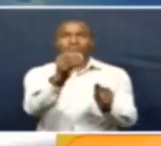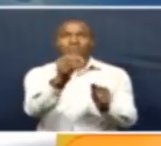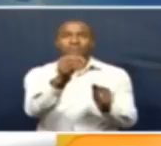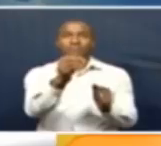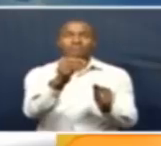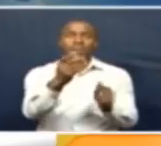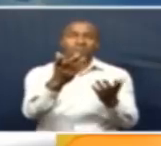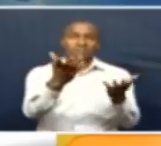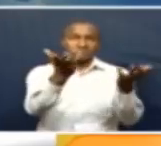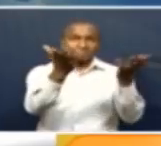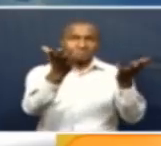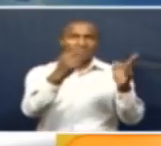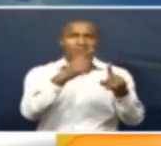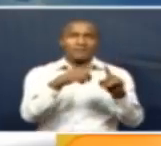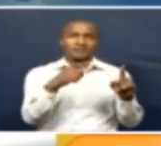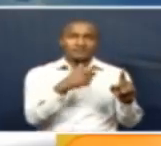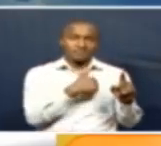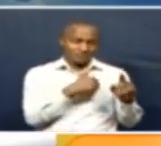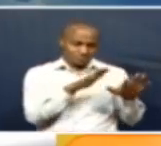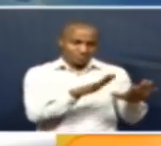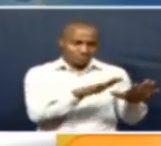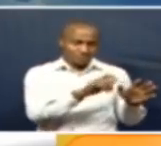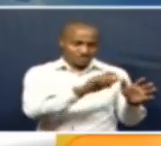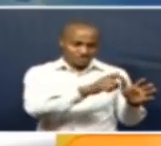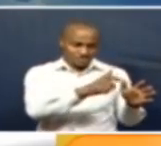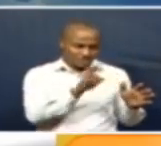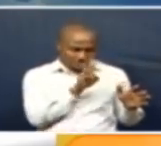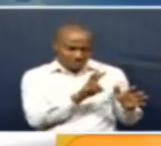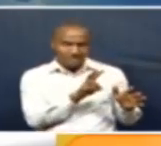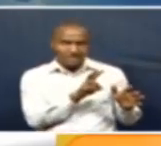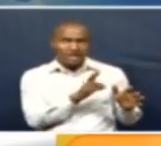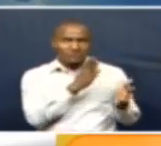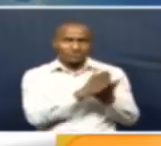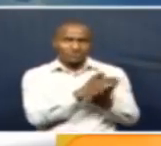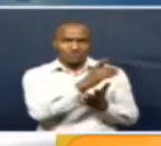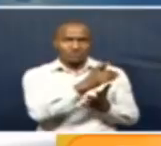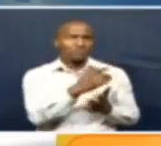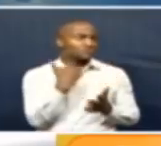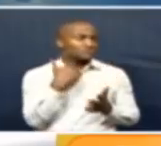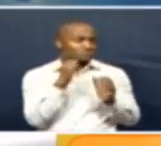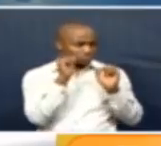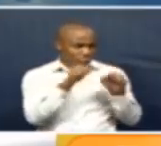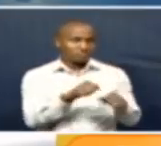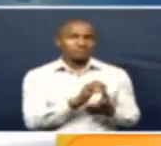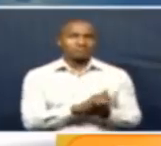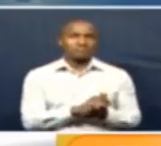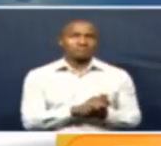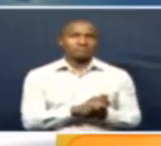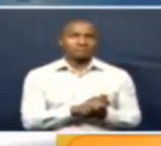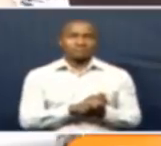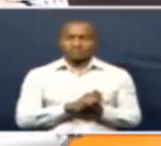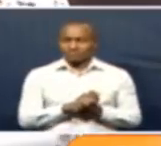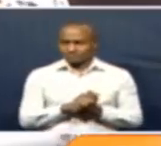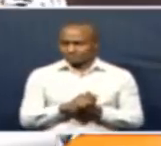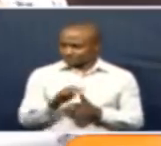majaketi vijana lakini mimi nilishughulika na safe. So akaweza kujua ya kwamba ninaweza kuwa roba mzuri. Na